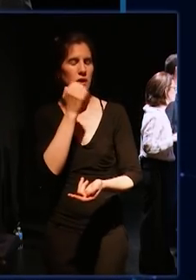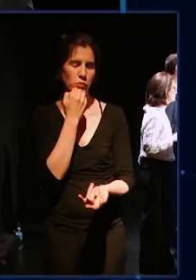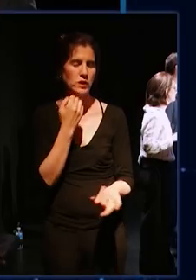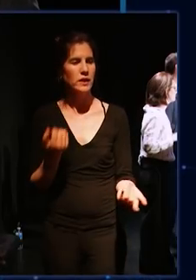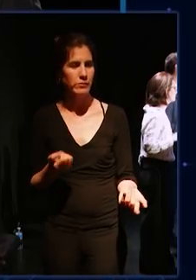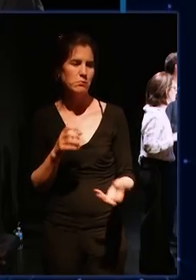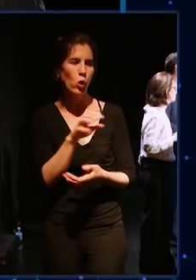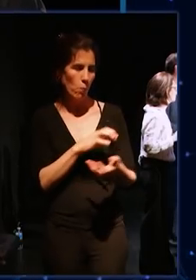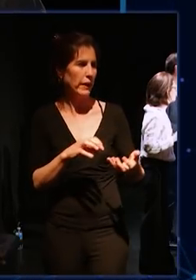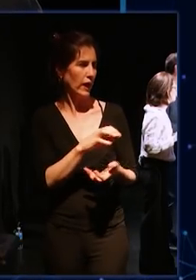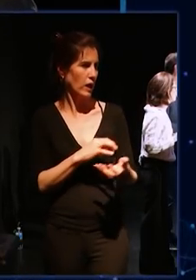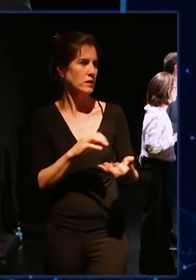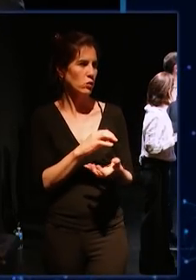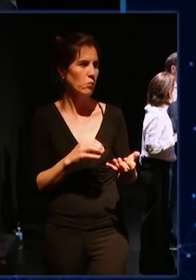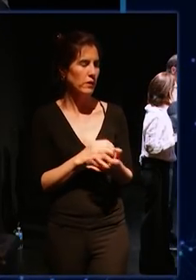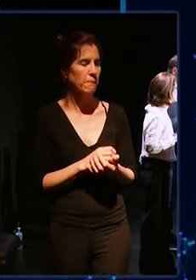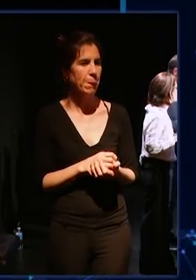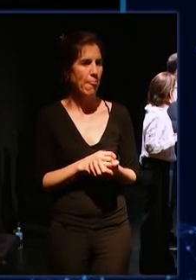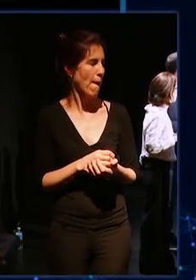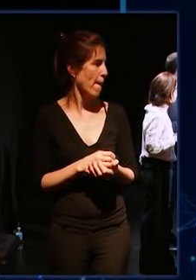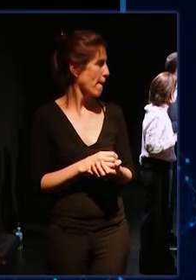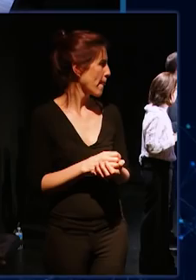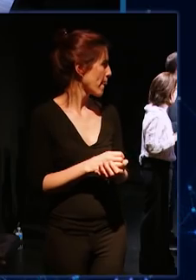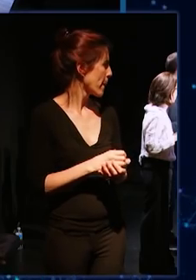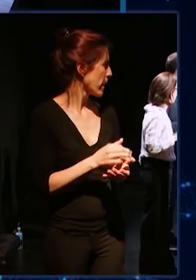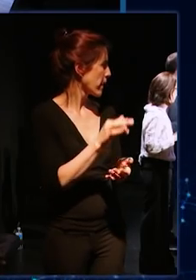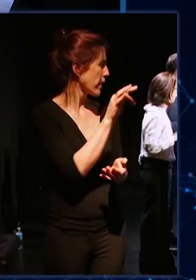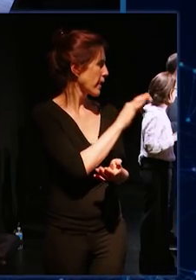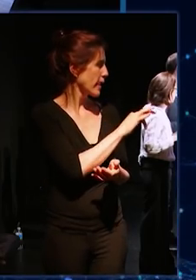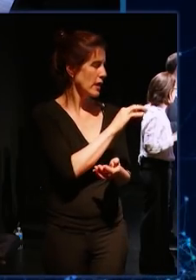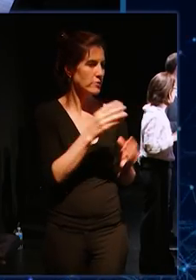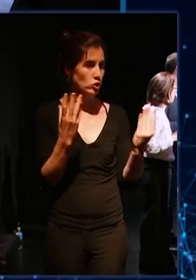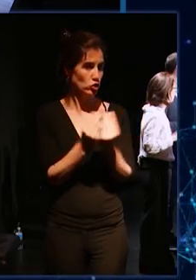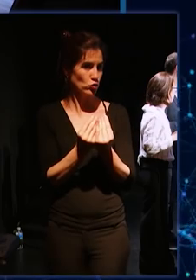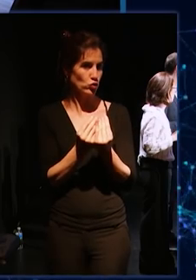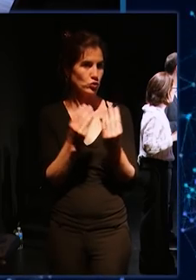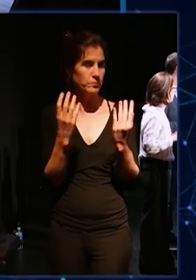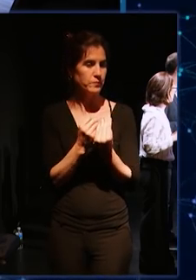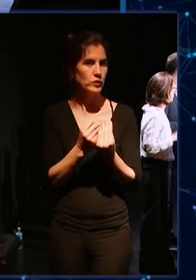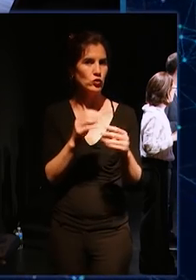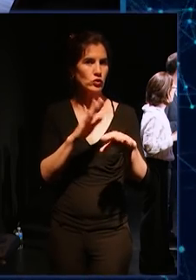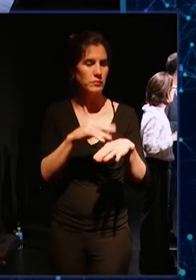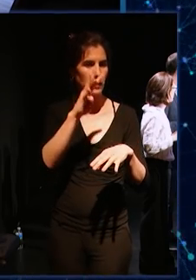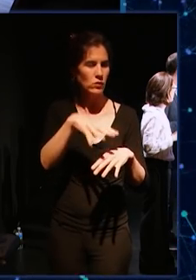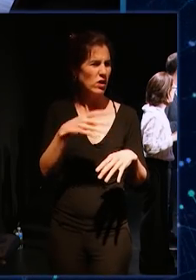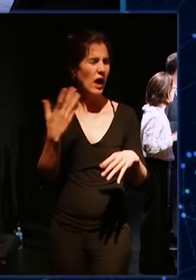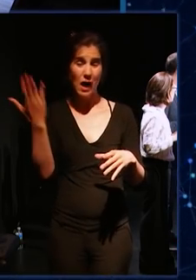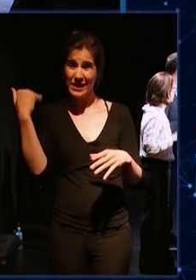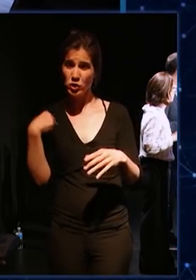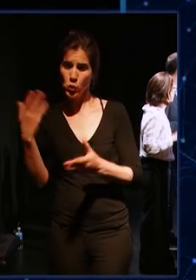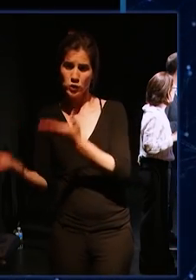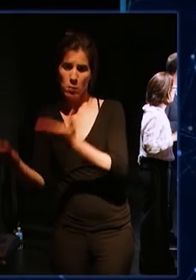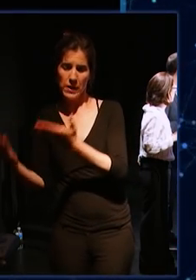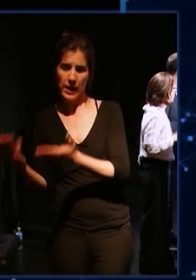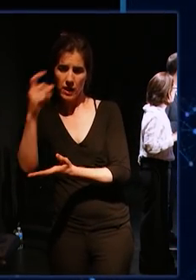mirar números i gestionar-lo tu. Només per al·lusions, perquè abans m'ha comentat molt, molt breument, que has comparat les dades del darrer any amb les dades